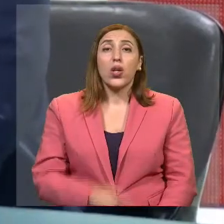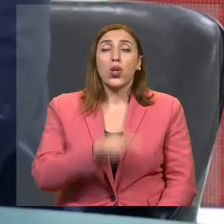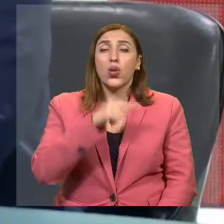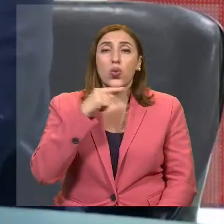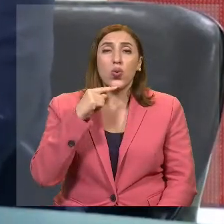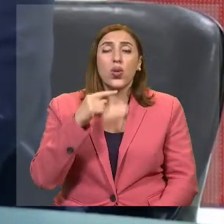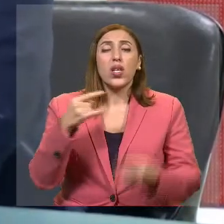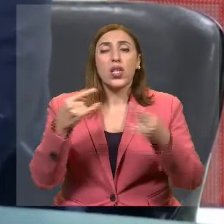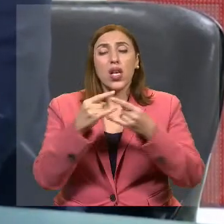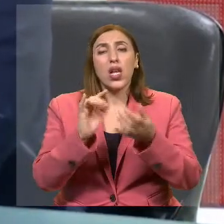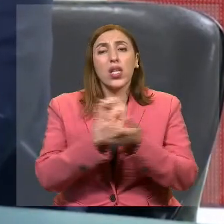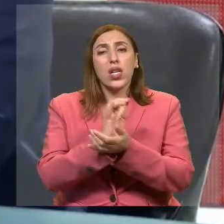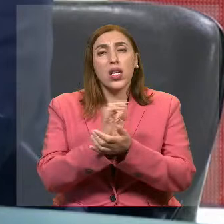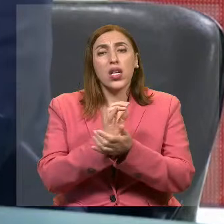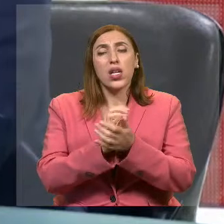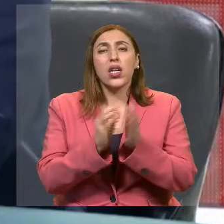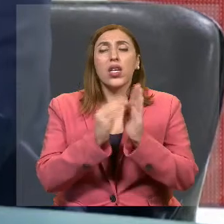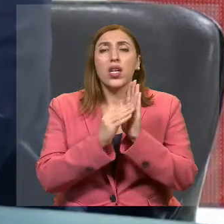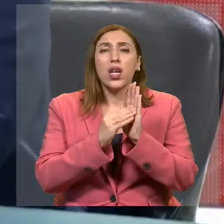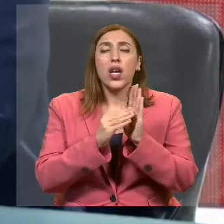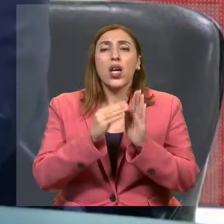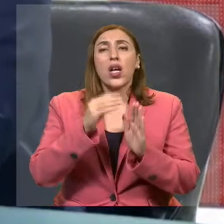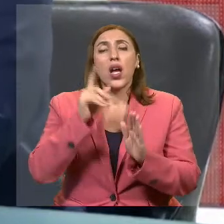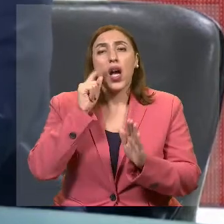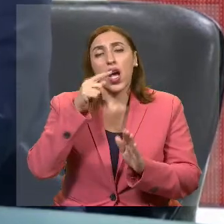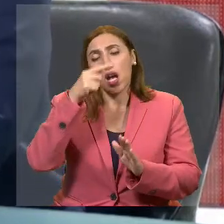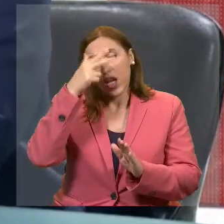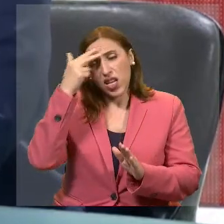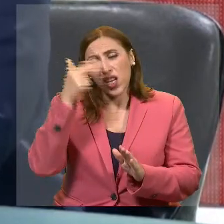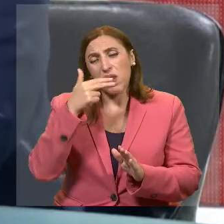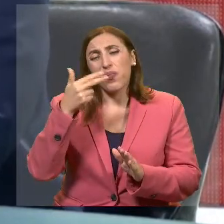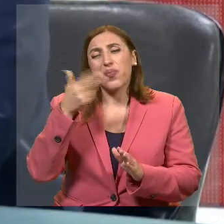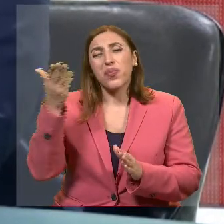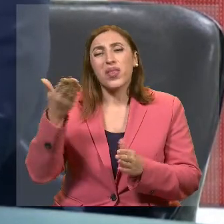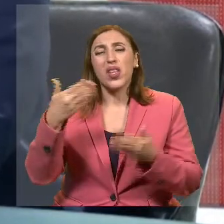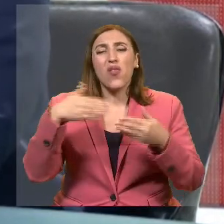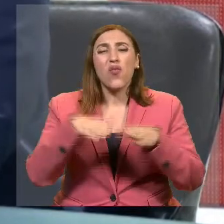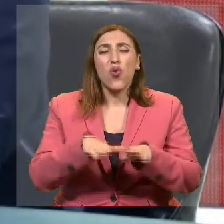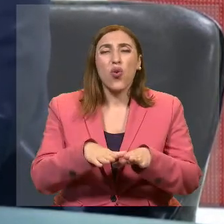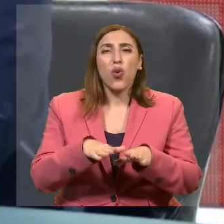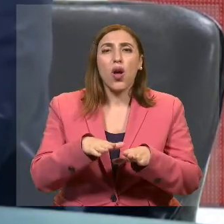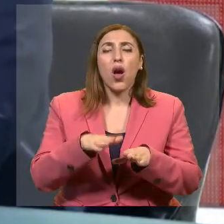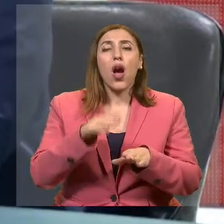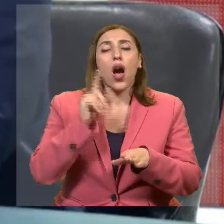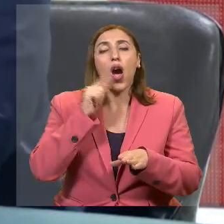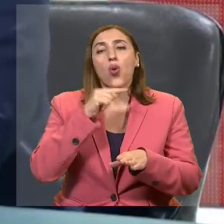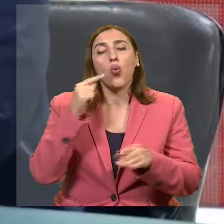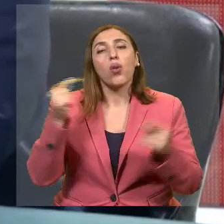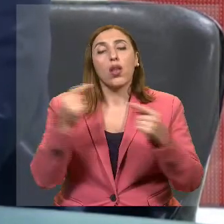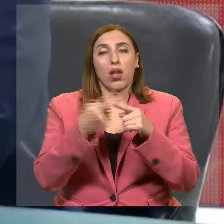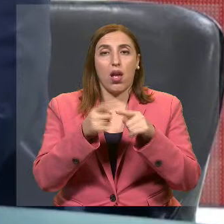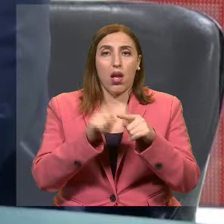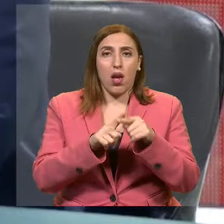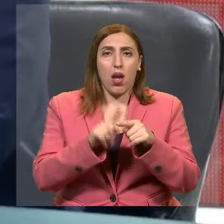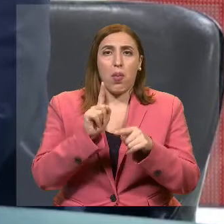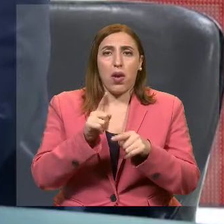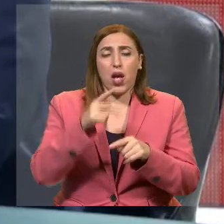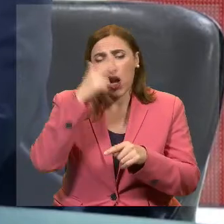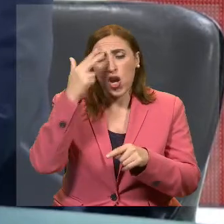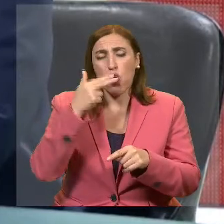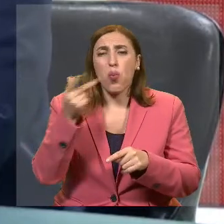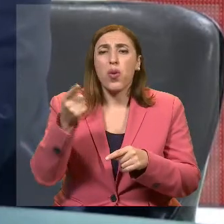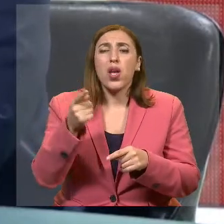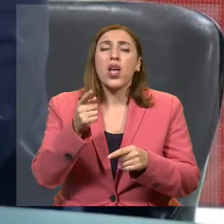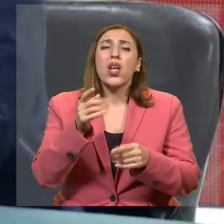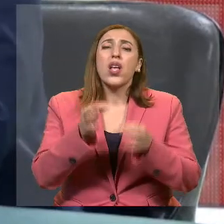Մամուլում երբեմն կապվում է Հռոմի ստատուսը Հայաստան-Ռուսաստան հարաբերությունների հետ, բայց Հռոմի ստատուտը Հայաստան-Ռուսաստան հարաբերությունների հետ ոչ